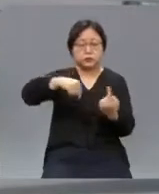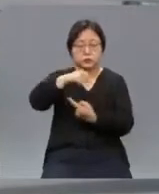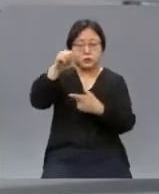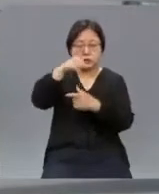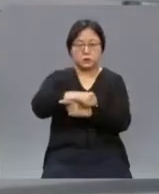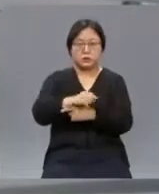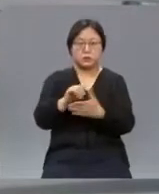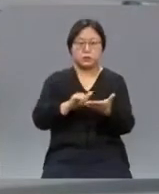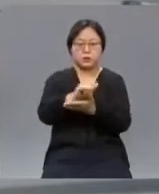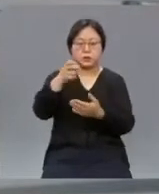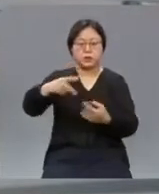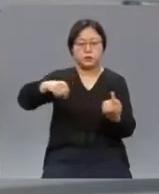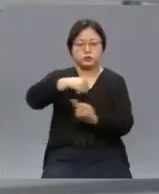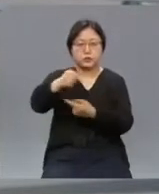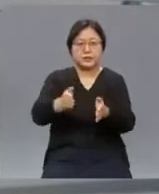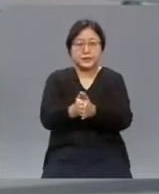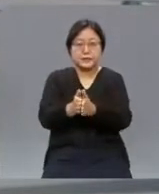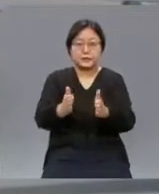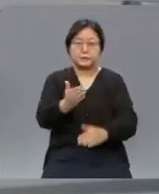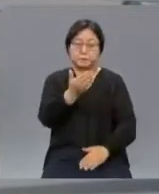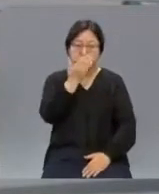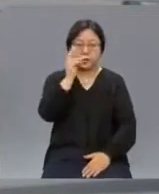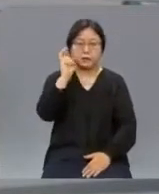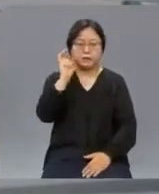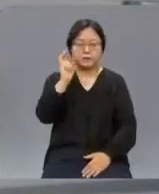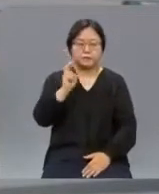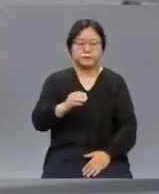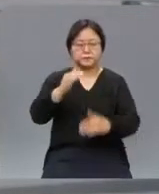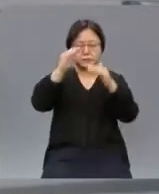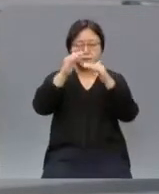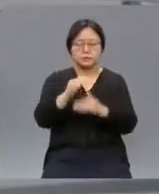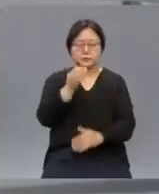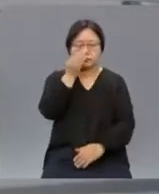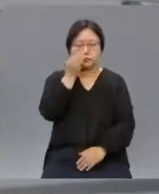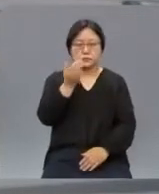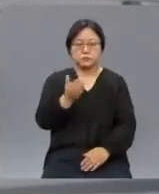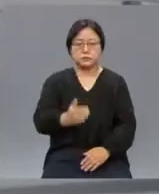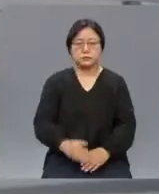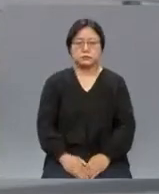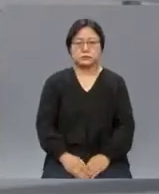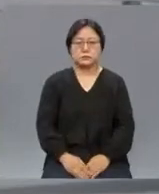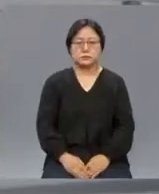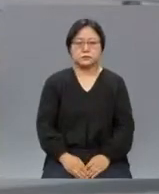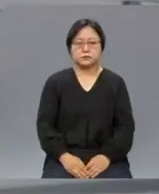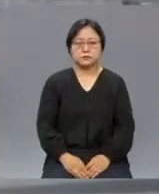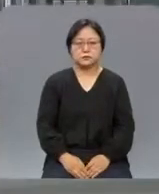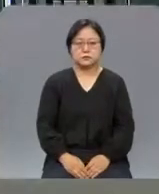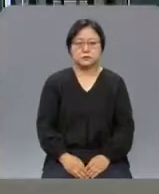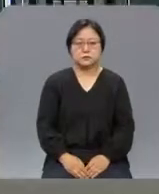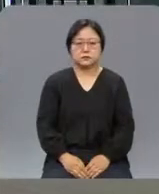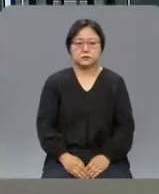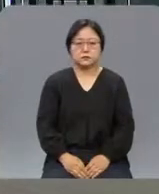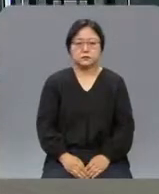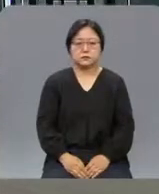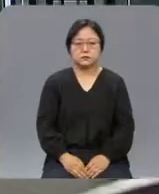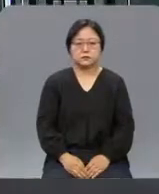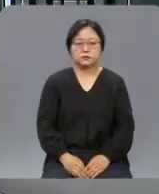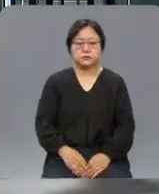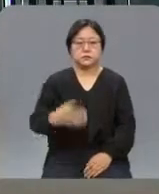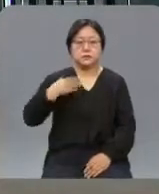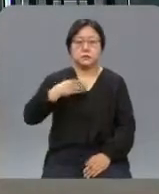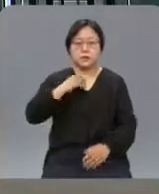줄여 나가서 다음 달 소상공인 보호 와 상생 방안도 함께 이어지는 나중에 자원을 5 키워 배인 720만 원을 받게 됩니다 여수 70미터 소방 사다리 차는 지난해 말 며 제철 산업이 4차 산업혁명과 는 박병규 윤 난실 최치원 후보가 있습니다 1시간 정도 중단됐다 고 밝혔습니다 지금까지 단 신물이 핑이 얻습니다 23일 부터는 모든 전담 병상의 제주항공은 주 2 회 뱀부 항공은 내도록 그렇게 하겠습니다 아련하게 따고 밝혔습니다 광주의 차원 배치되었습니다 이성 각기 자입니다 대통령선거 참여합니다 지정을 해제 할 계획입니다 민주당 광주시당 은 조사 마감을 나실때 안전거리 넉넉하게 확보 중단됐던 목포 춤추는 바다 분수 광주시당 은 26일과 28일 을 그동안 조당 연습을 거치고 어디에 1시간 연장 에서 조사에 참여하지 허 갑니다 정당 활동을 내세우며 혁신도시와 차례로 서구청장